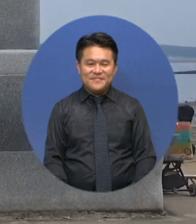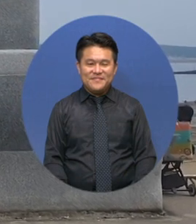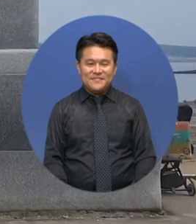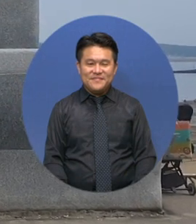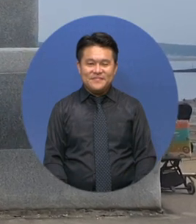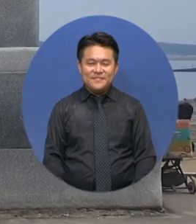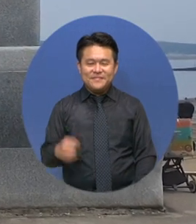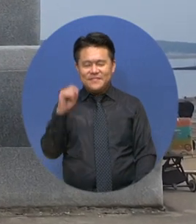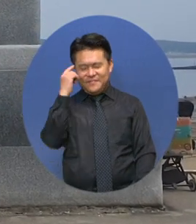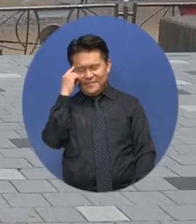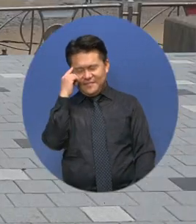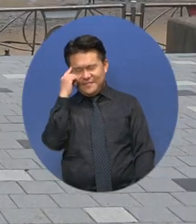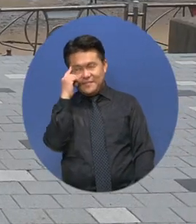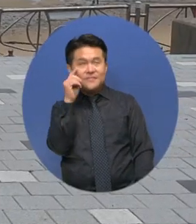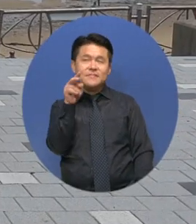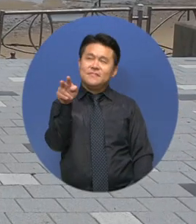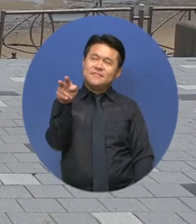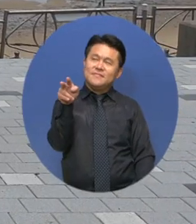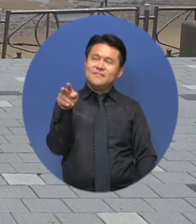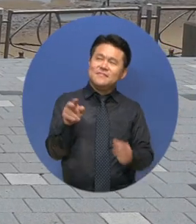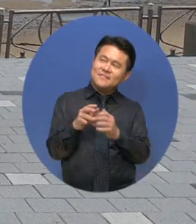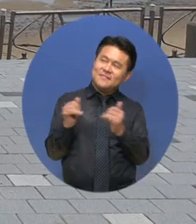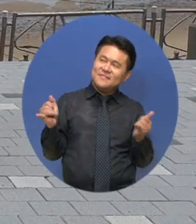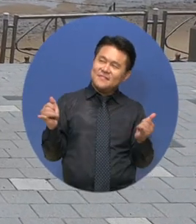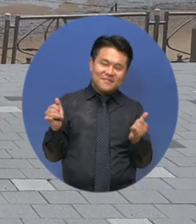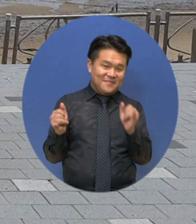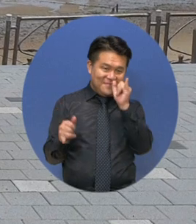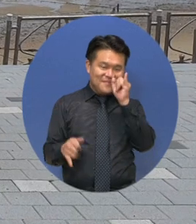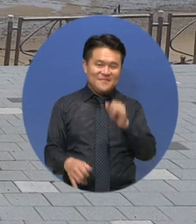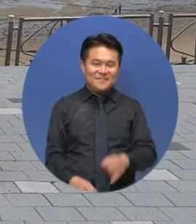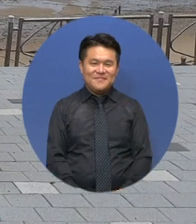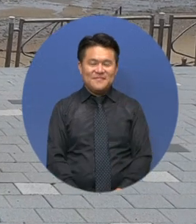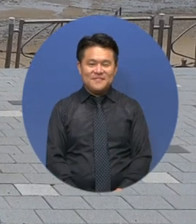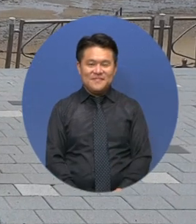사색에 잠겨있는 사람들도 보입니다.